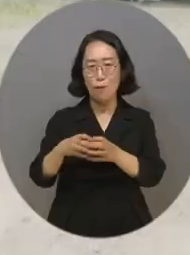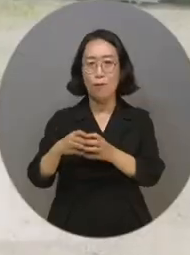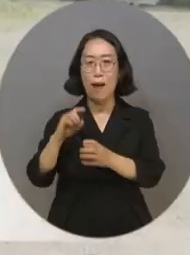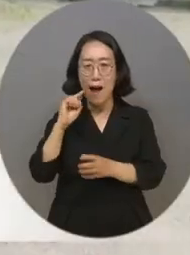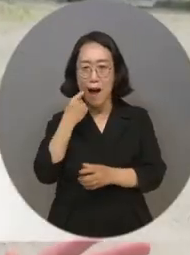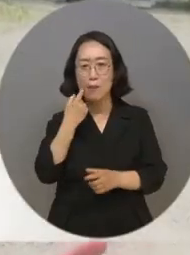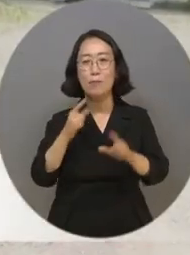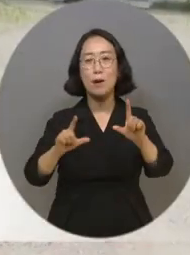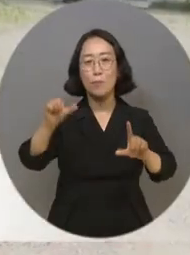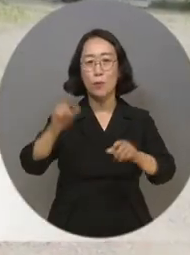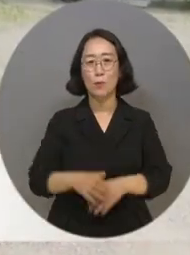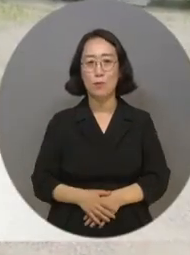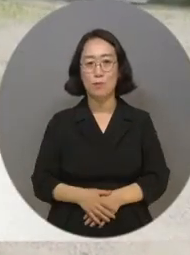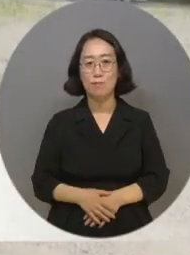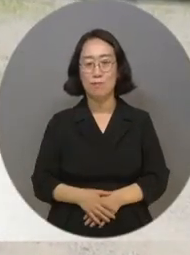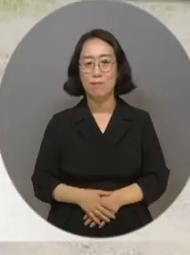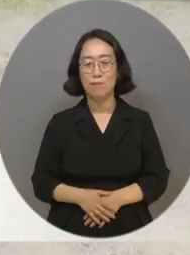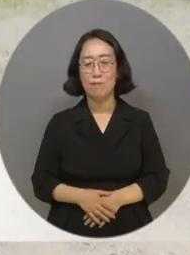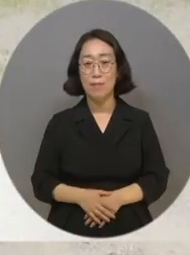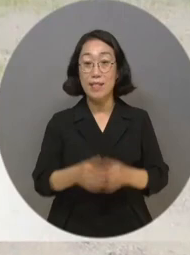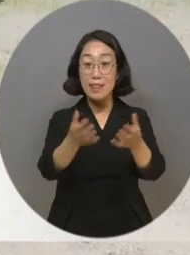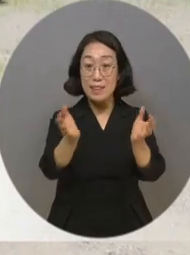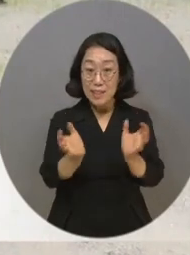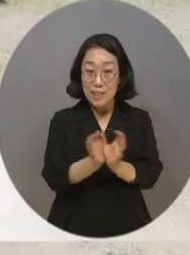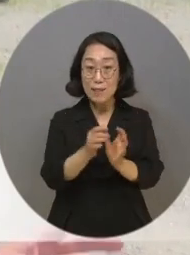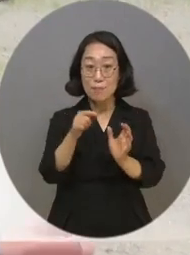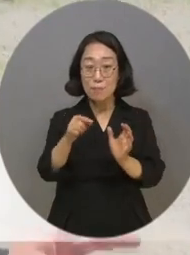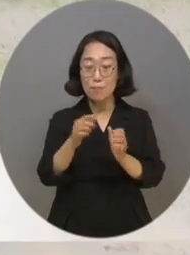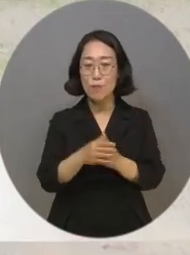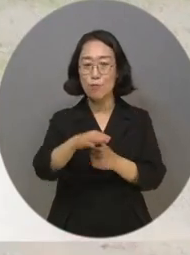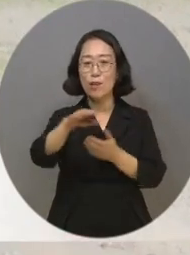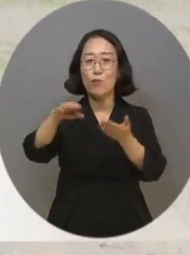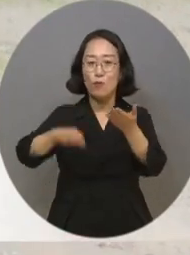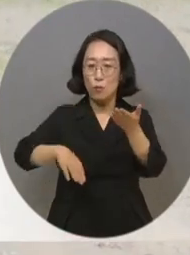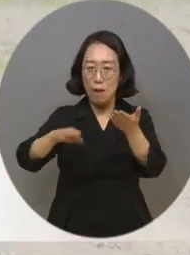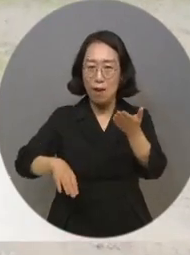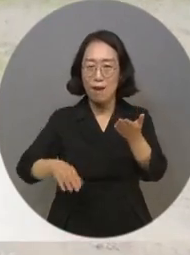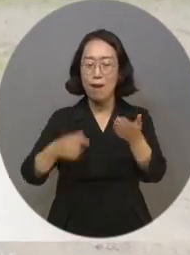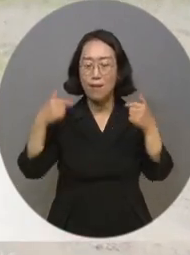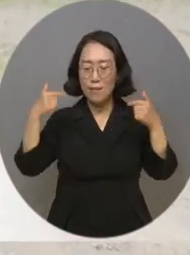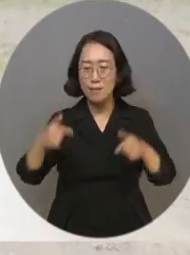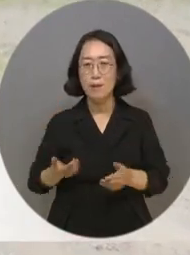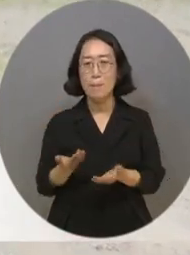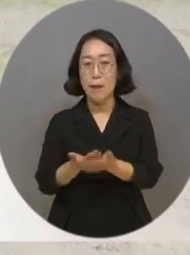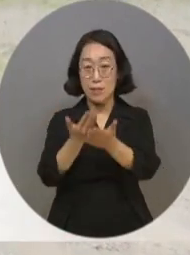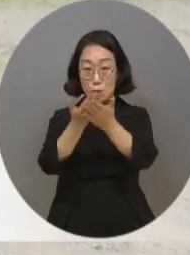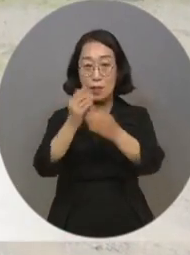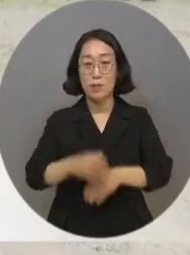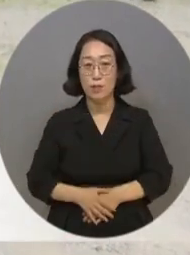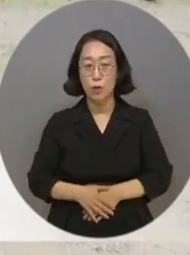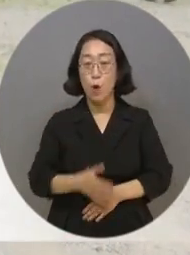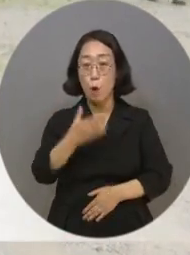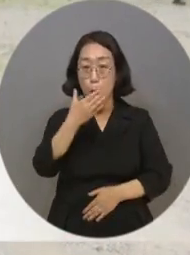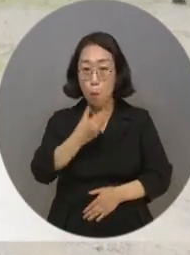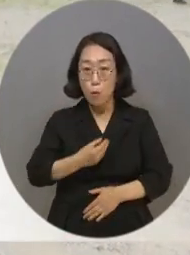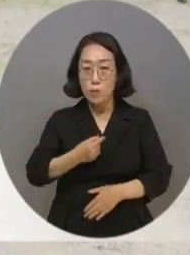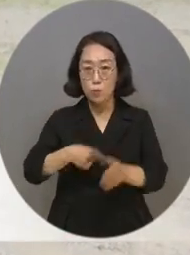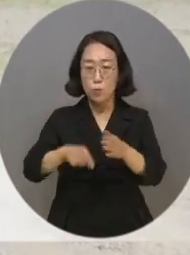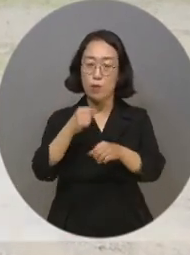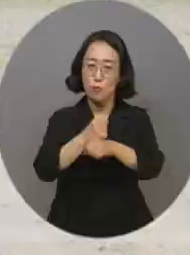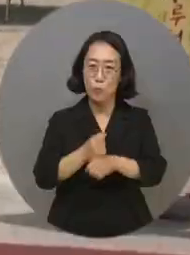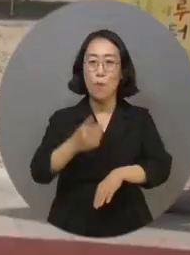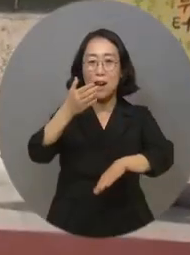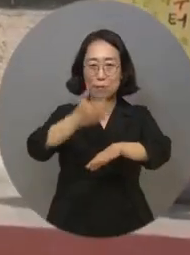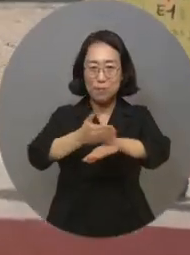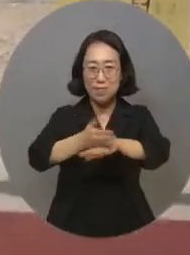하모니였습니다. 아름다운 비행하시는 우리 후배님도 늘 발전하시고 우리 복지리에서도 늘 함께해 주셔서